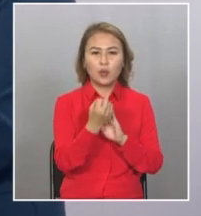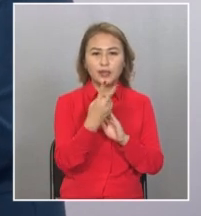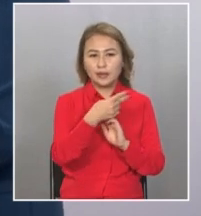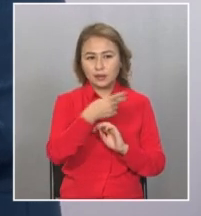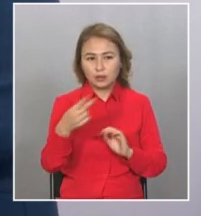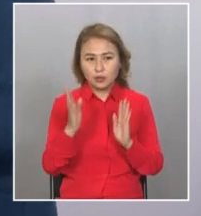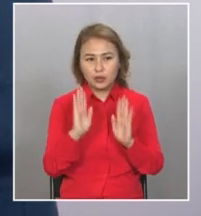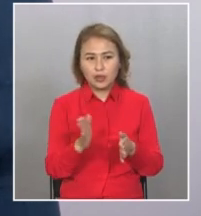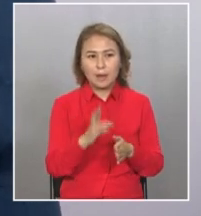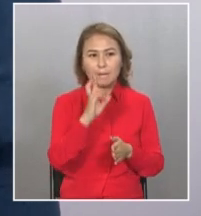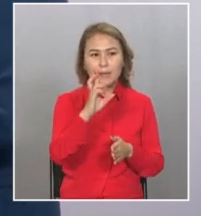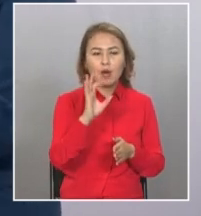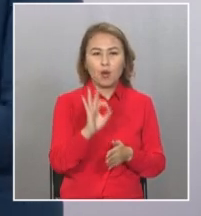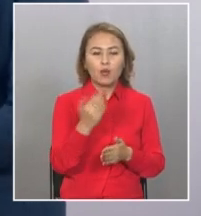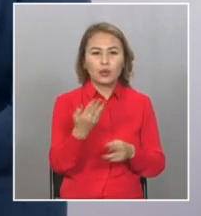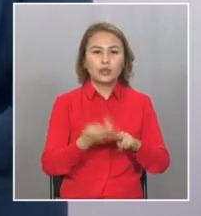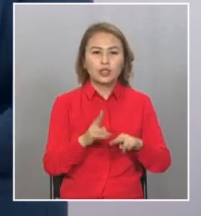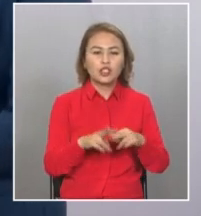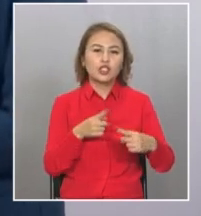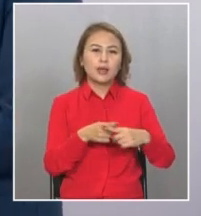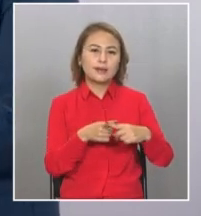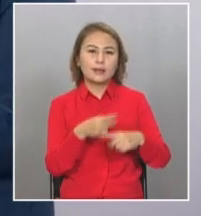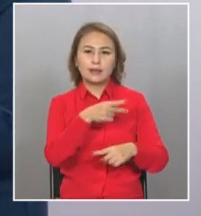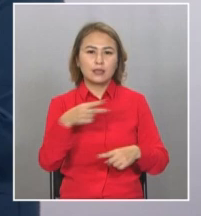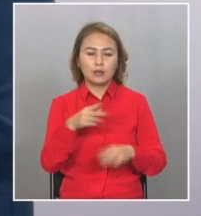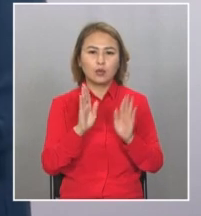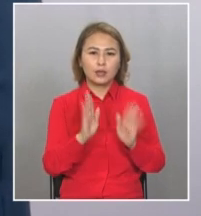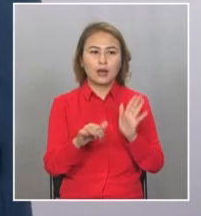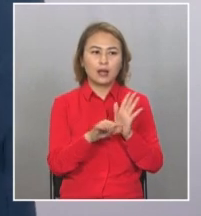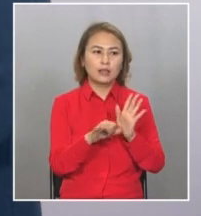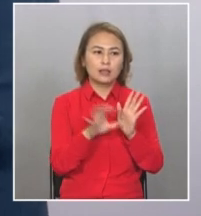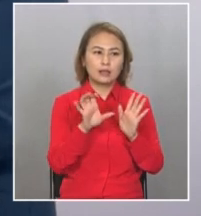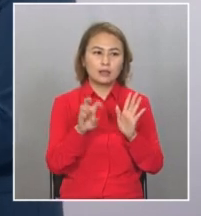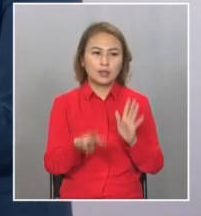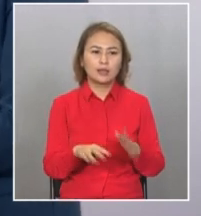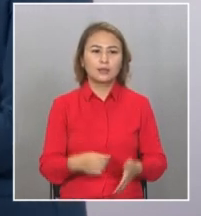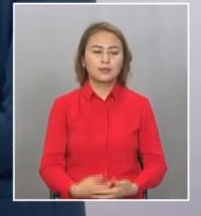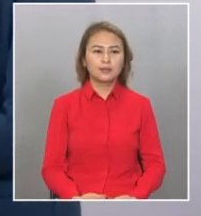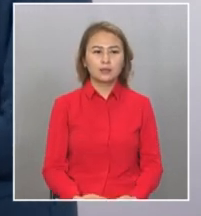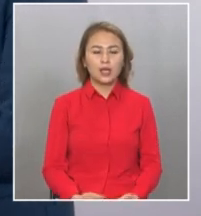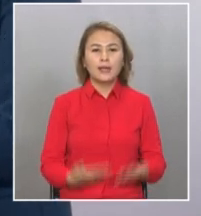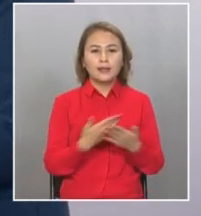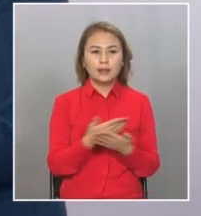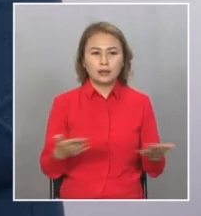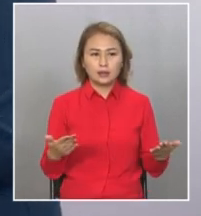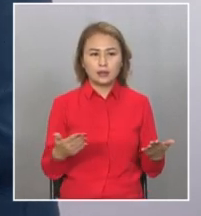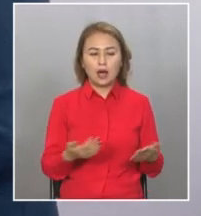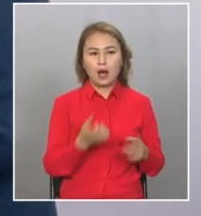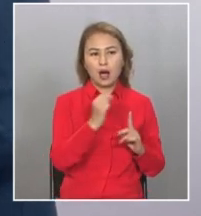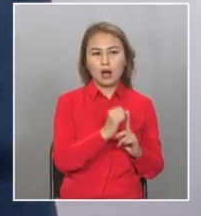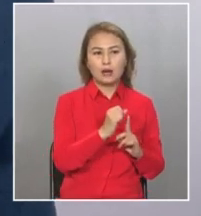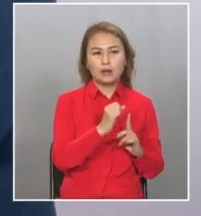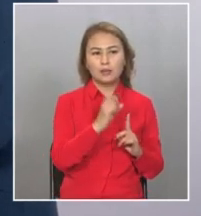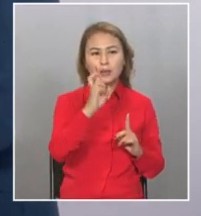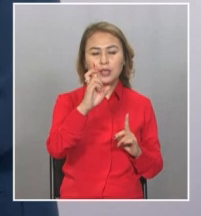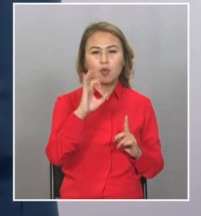болса, БО оның жартысына тең, яғни 6 сантиметрге тең. Енді АБО